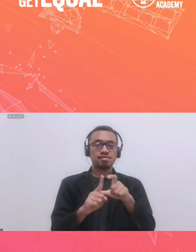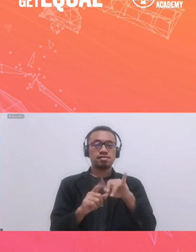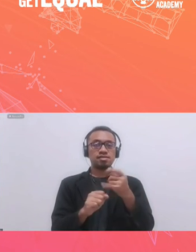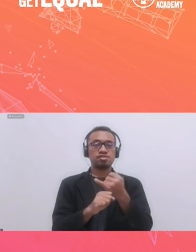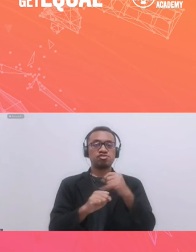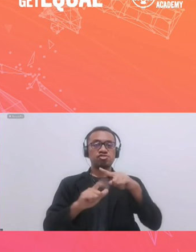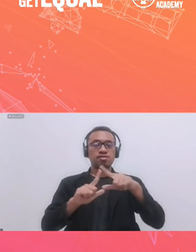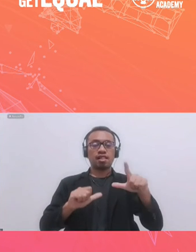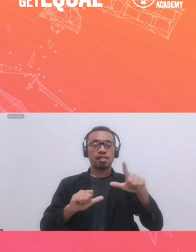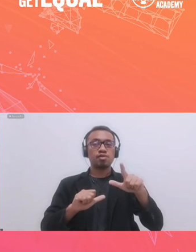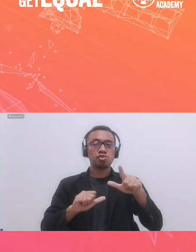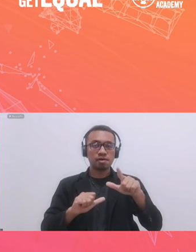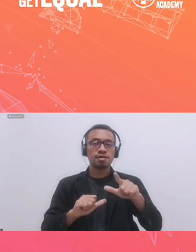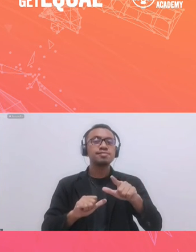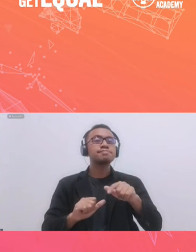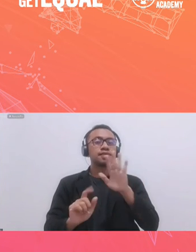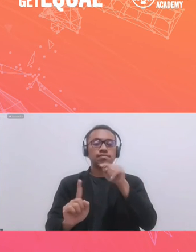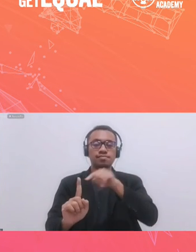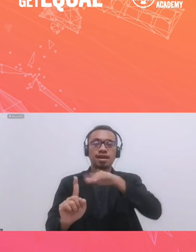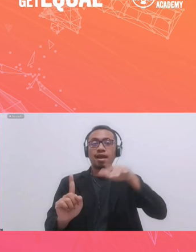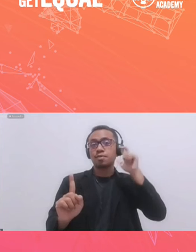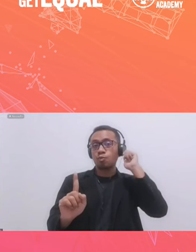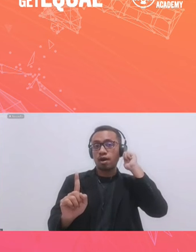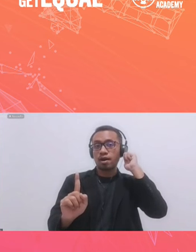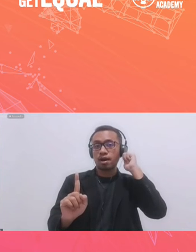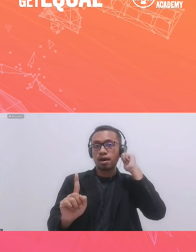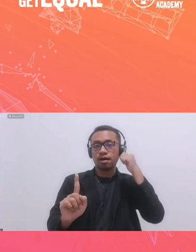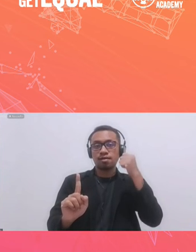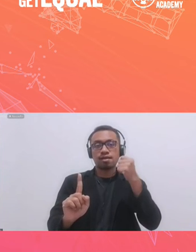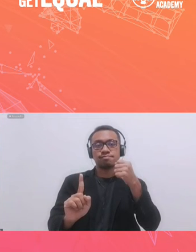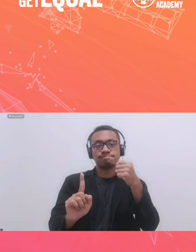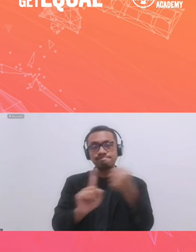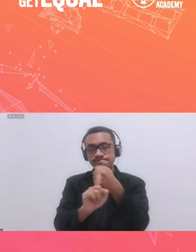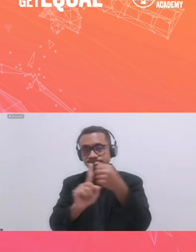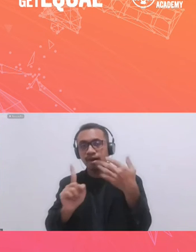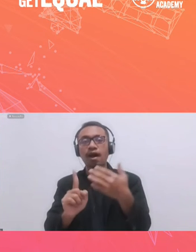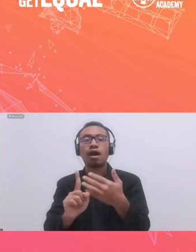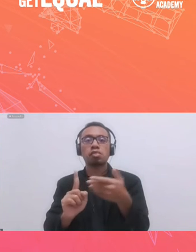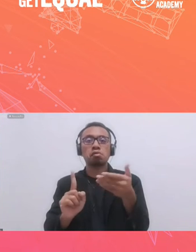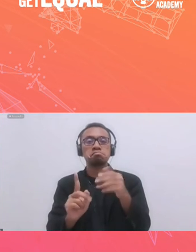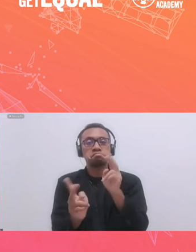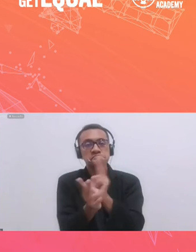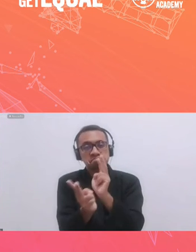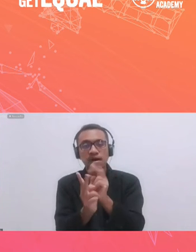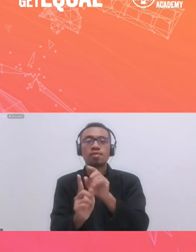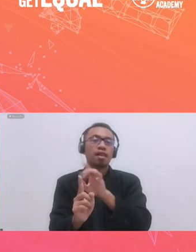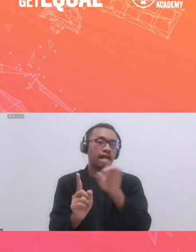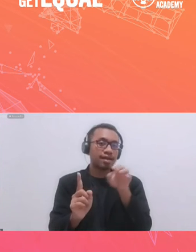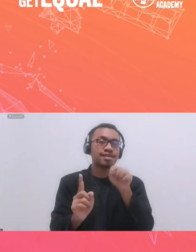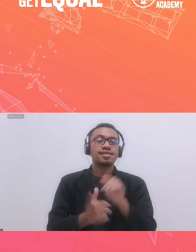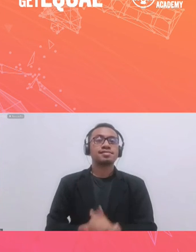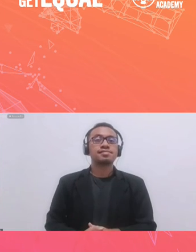anak-anak perempuan kita maupun yang lain, ini yang kami temui